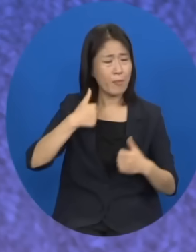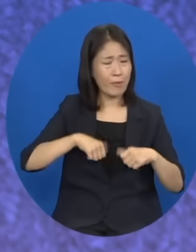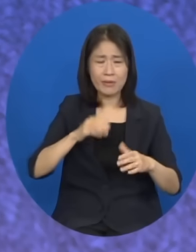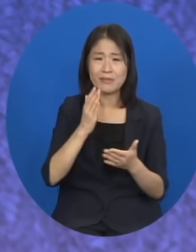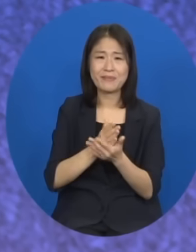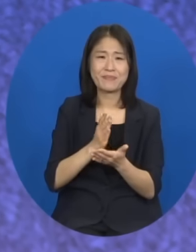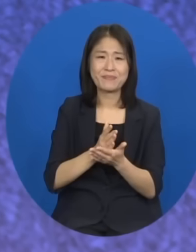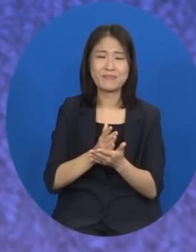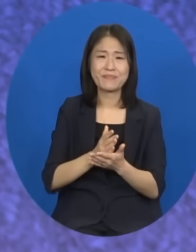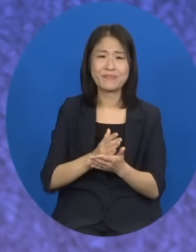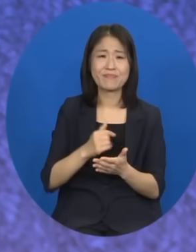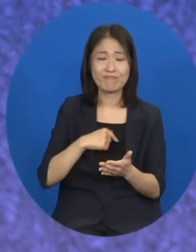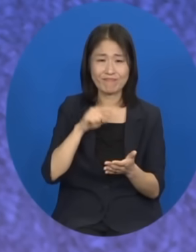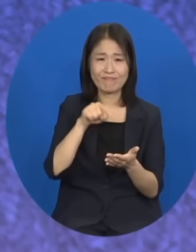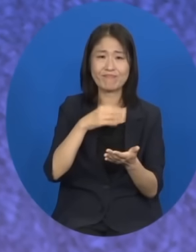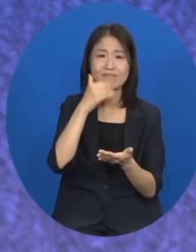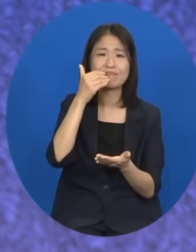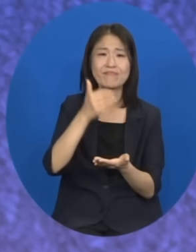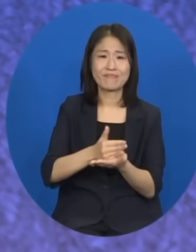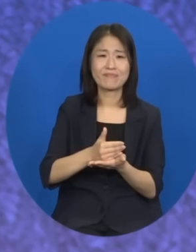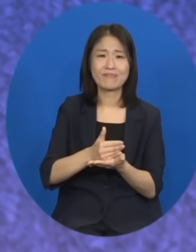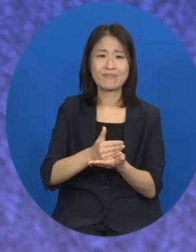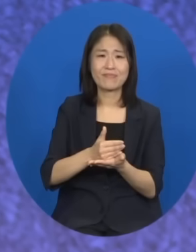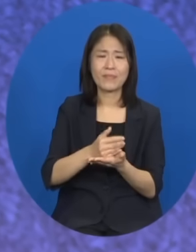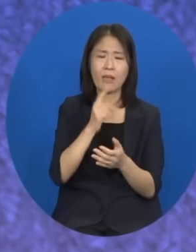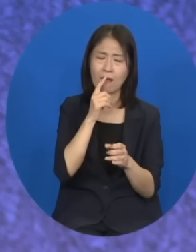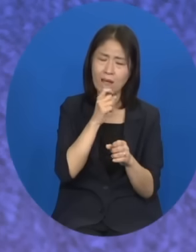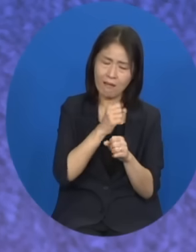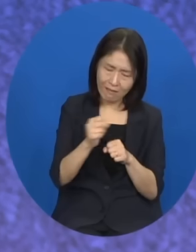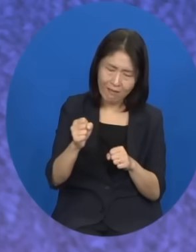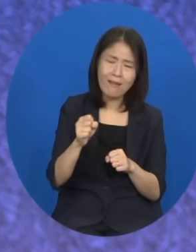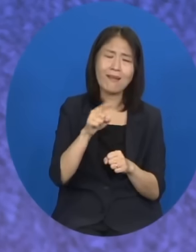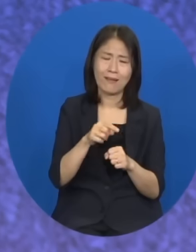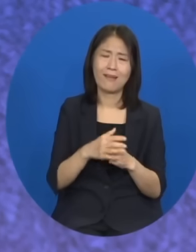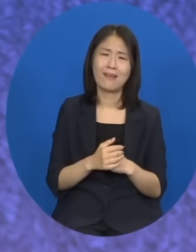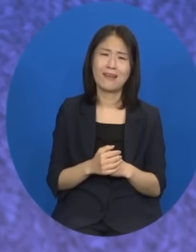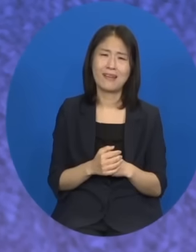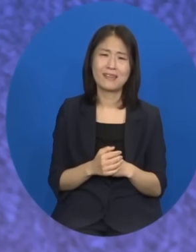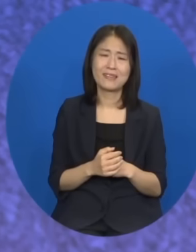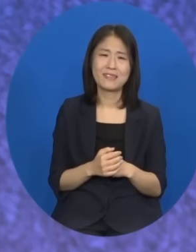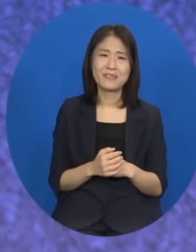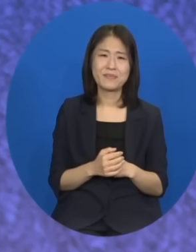아마 그 감동은 참 뭐라고 표현하기가 어렵네요.